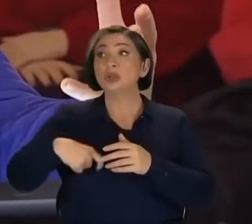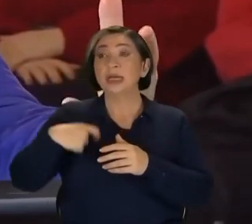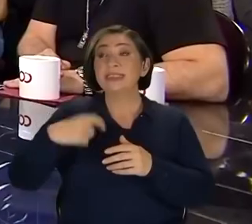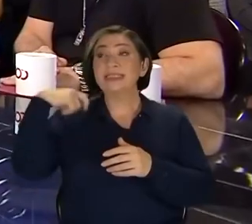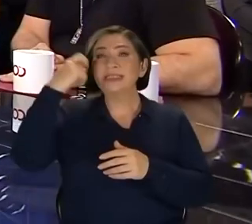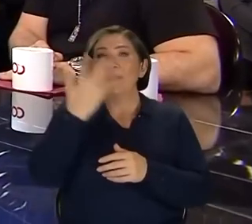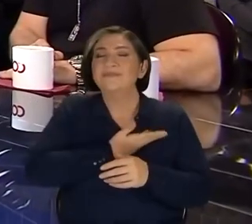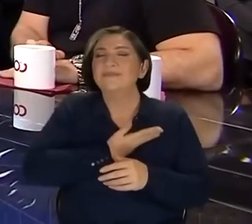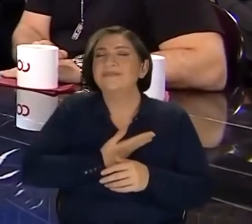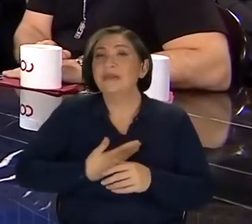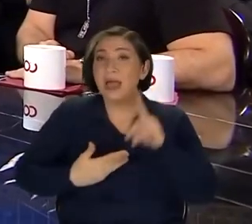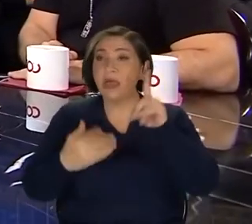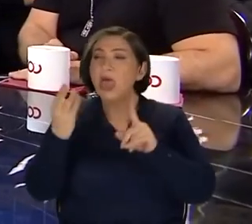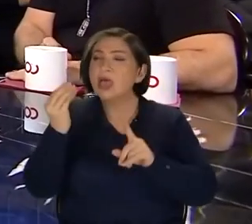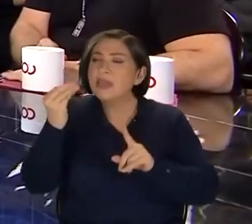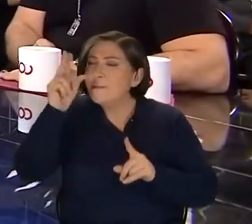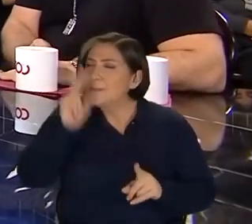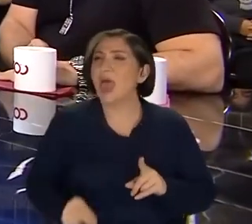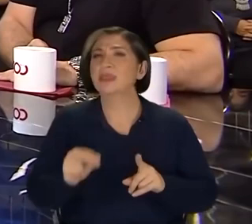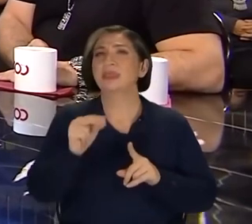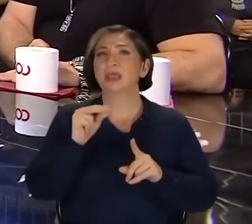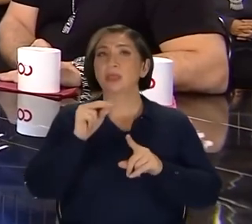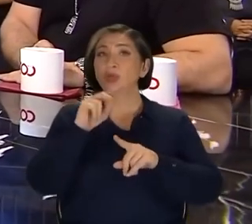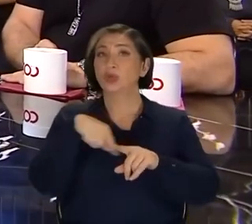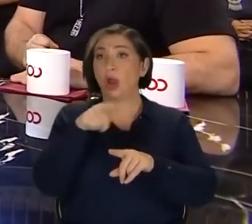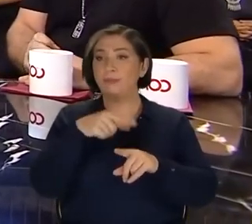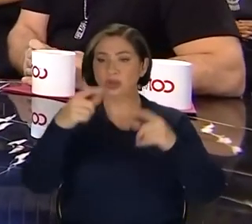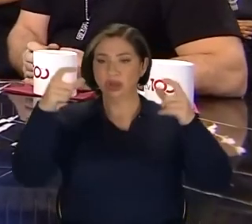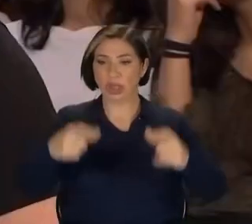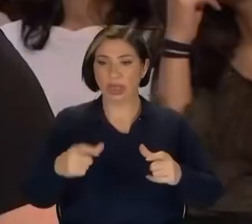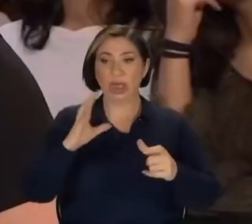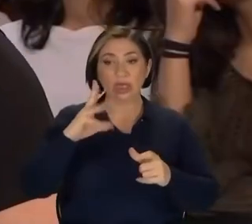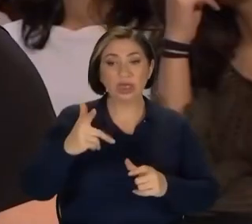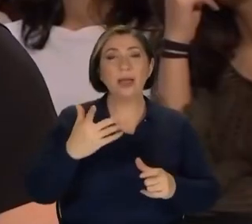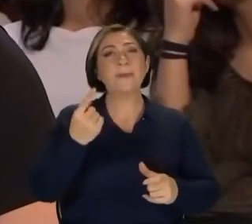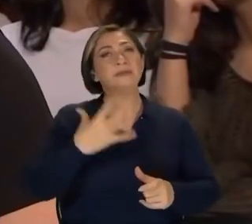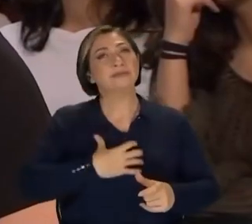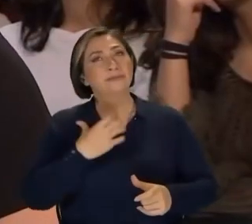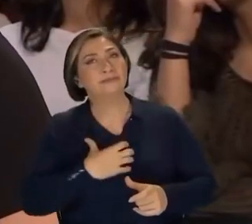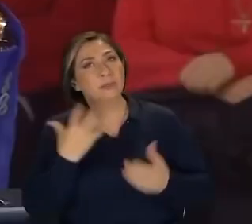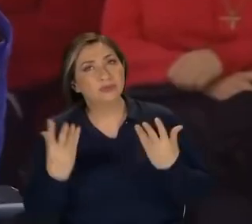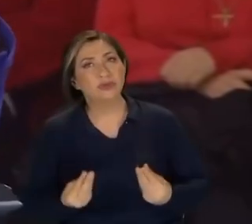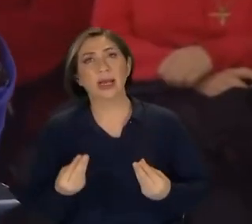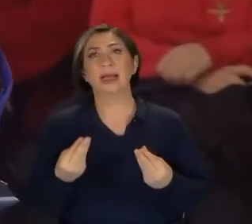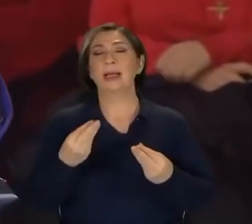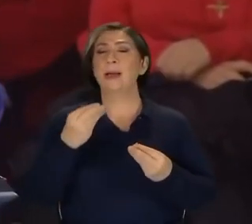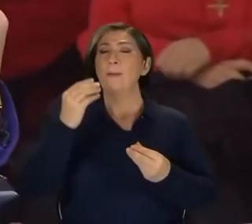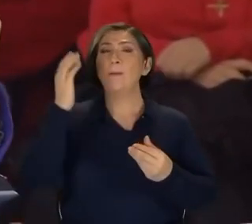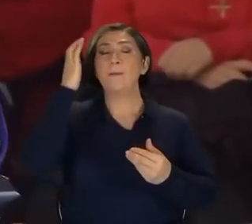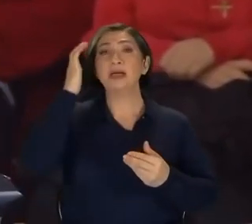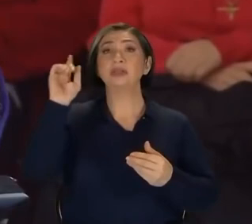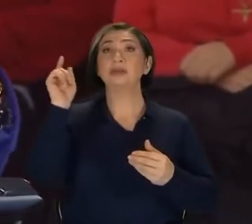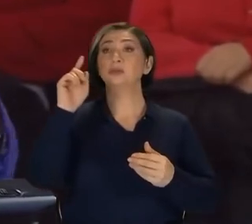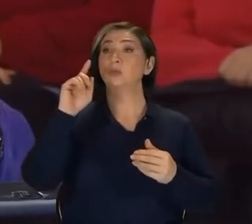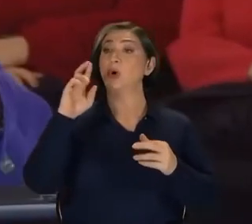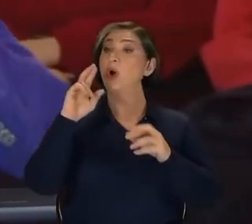sinema tutkunlarının en beğendikleri dönem. Şehirde geçecek, melodramik olacak. Başrol